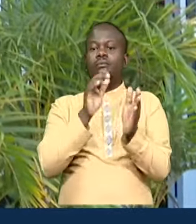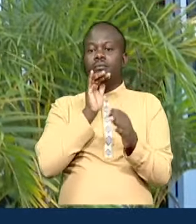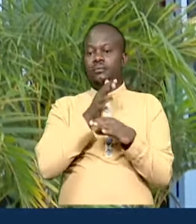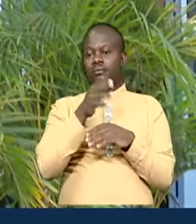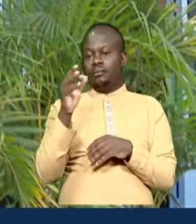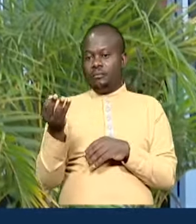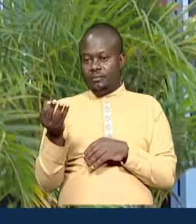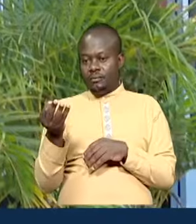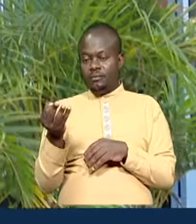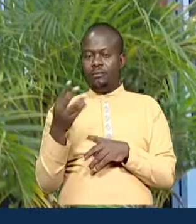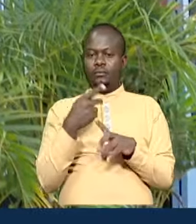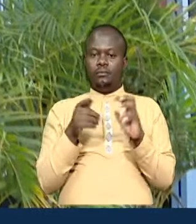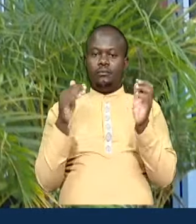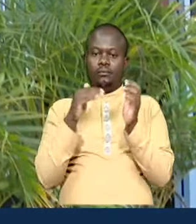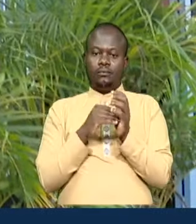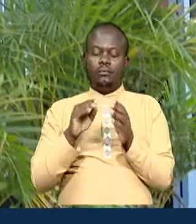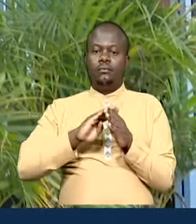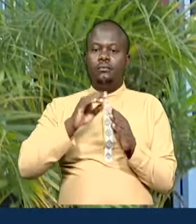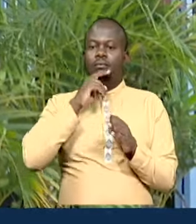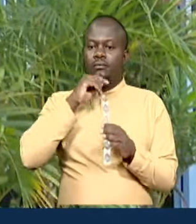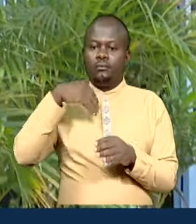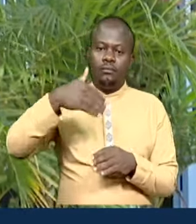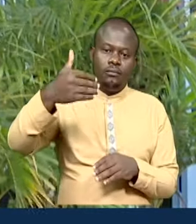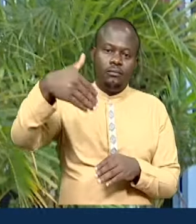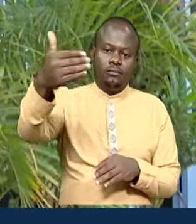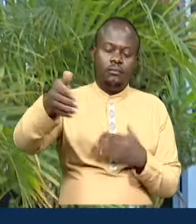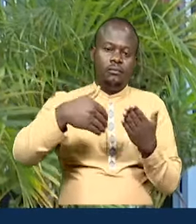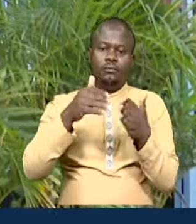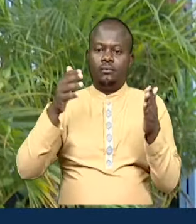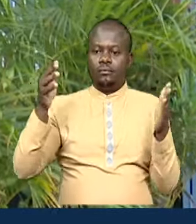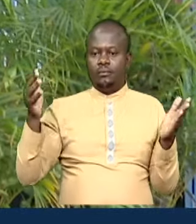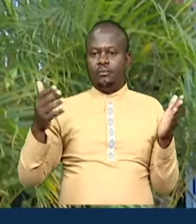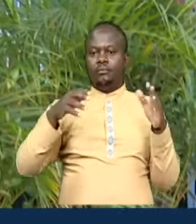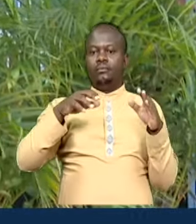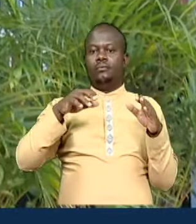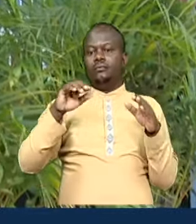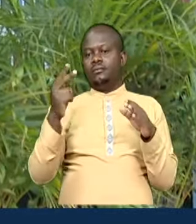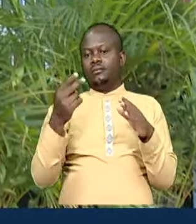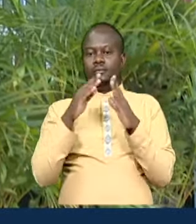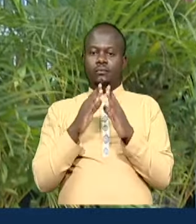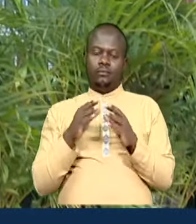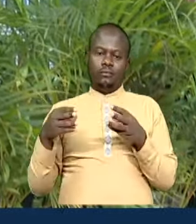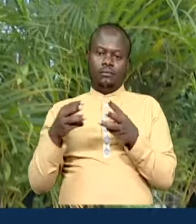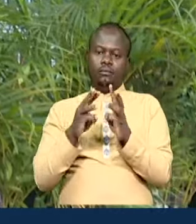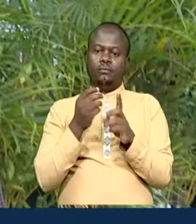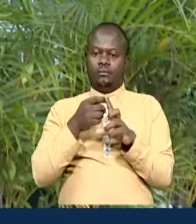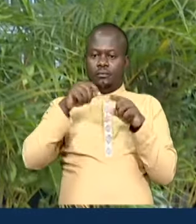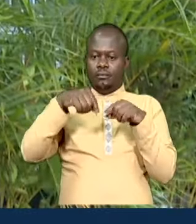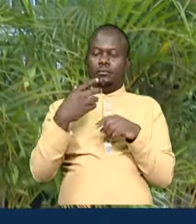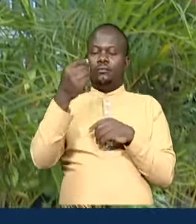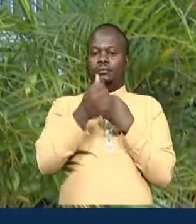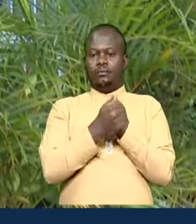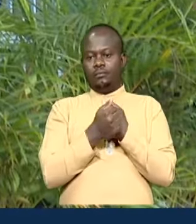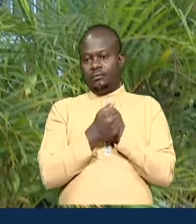3, ariko abashoramari baragenda bagura bajyana muri secondary cities, ku buryo uvuye hano ajya